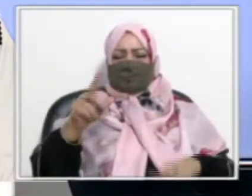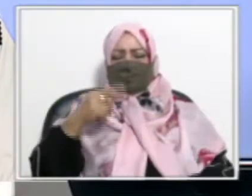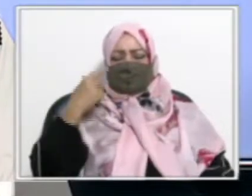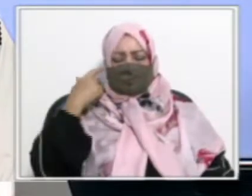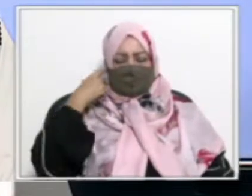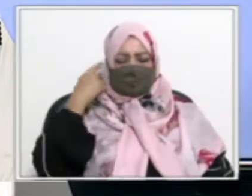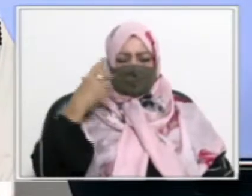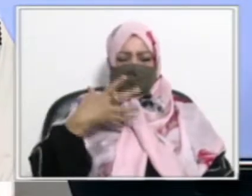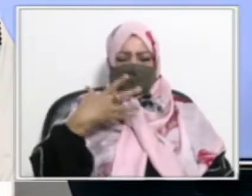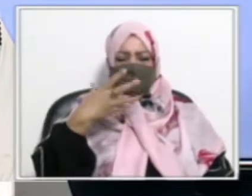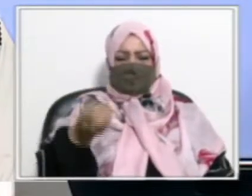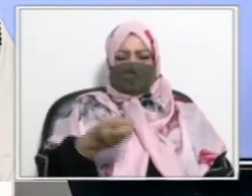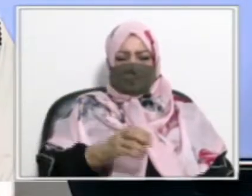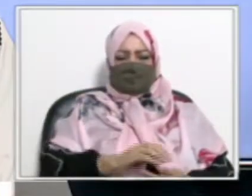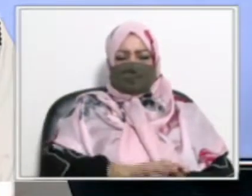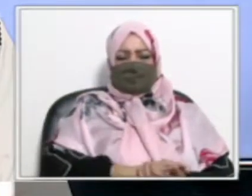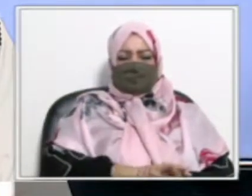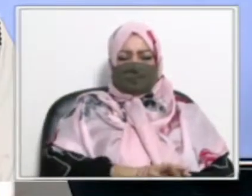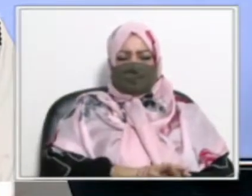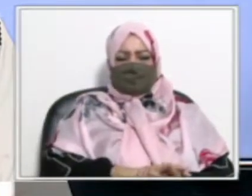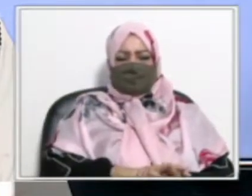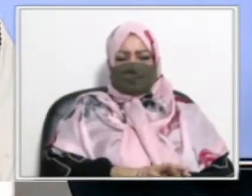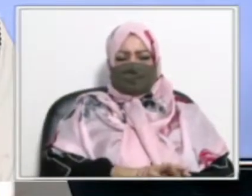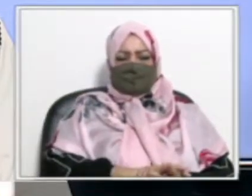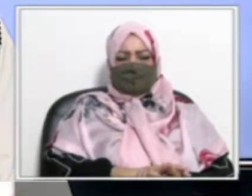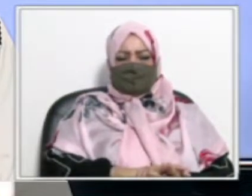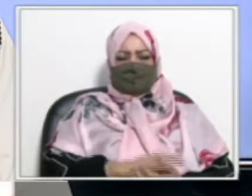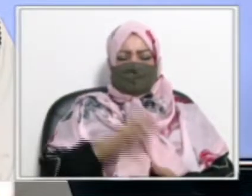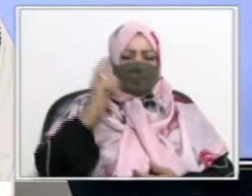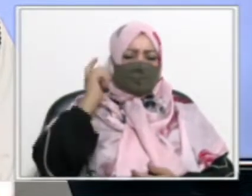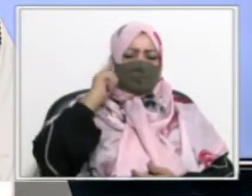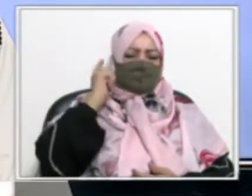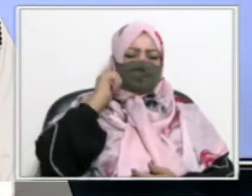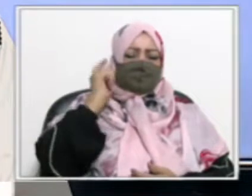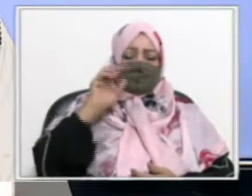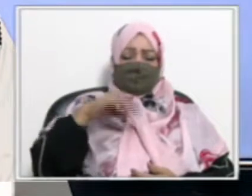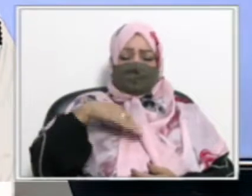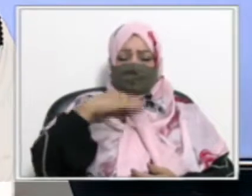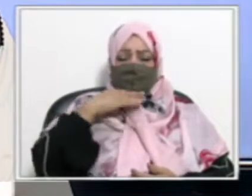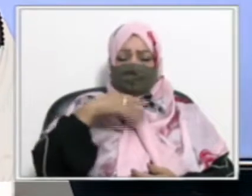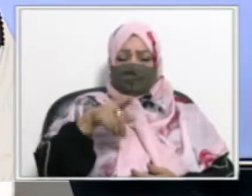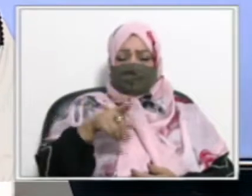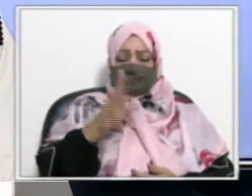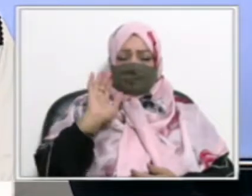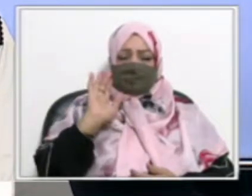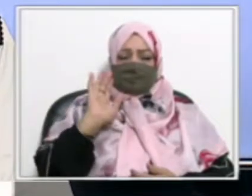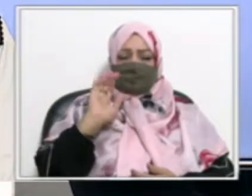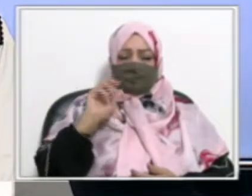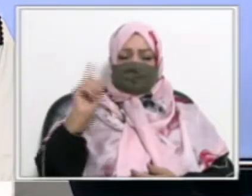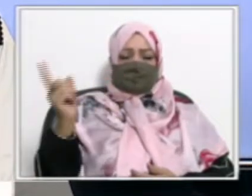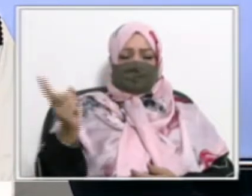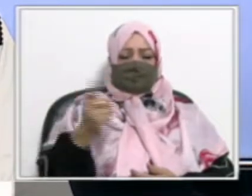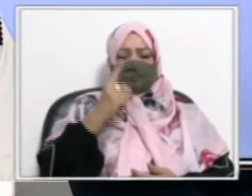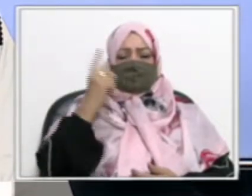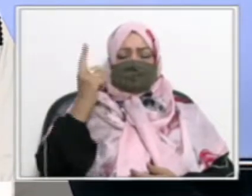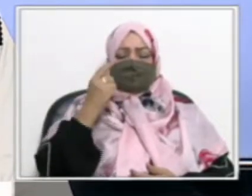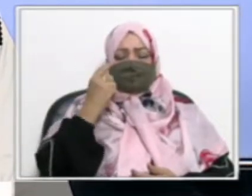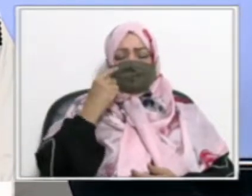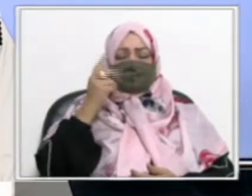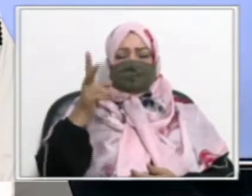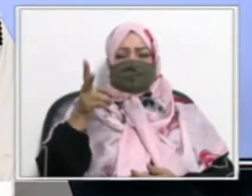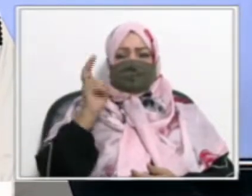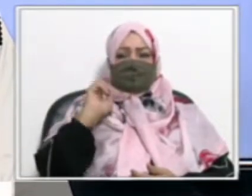تستعمله؟ لا، على أساس أني مثلا ناخذ فترة عرض من المحل ونودي نعدل المصرف، وبعدين المصرف